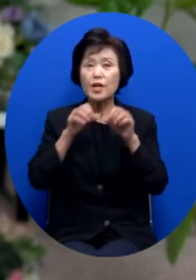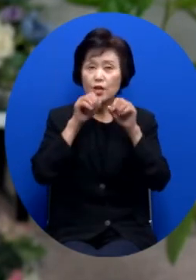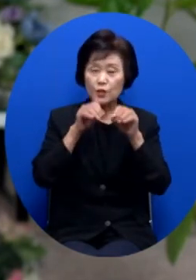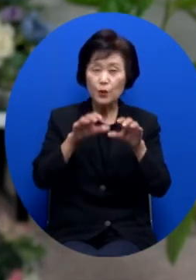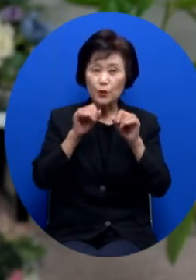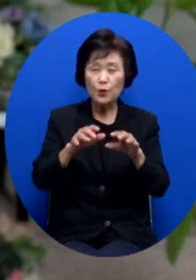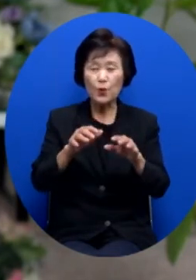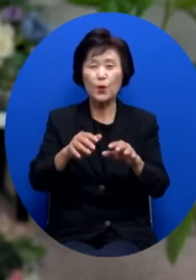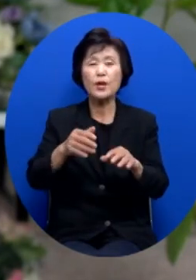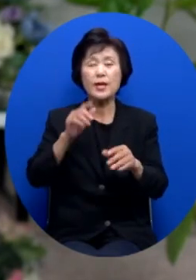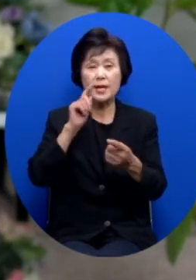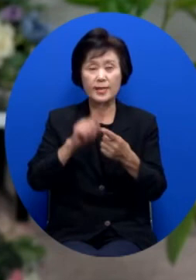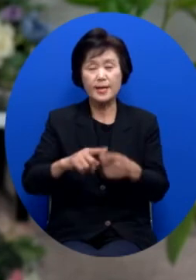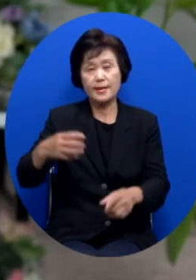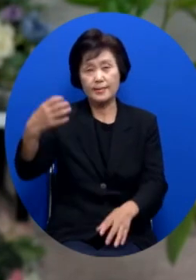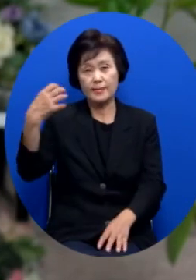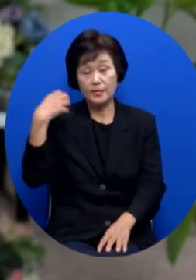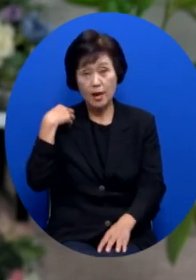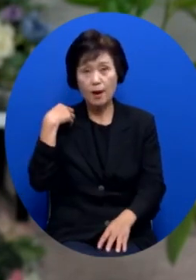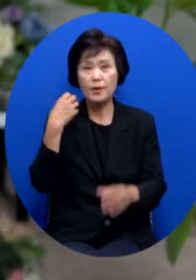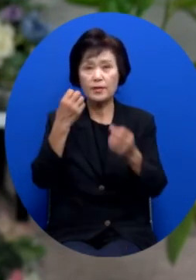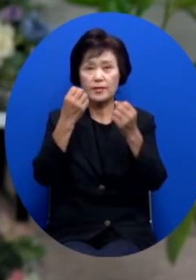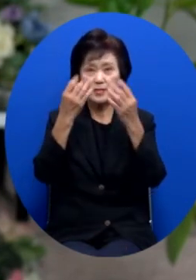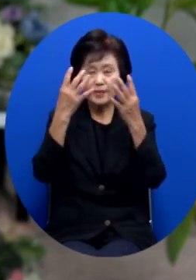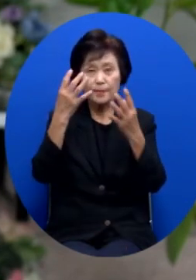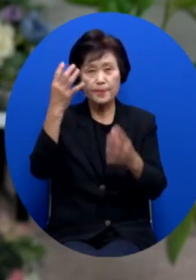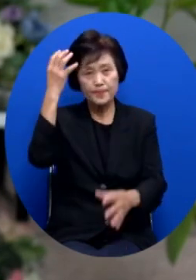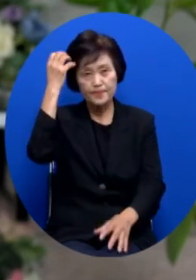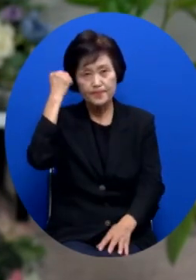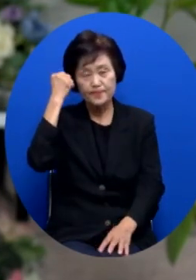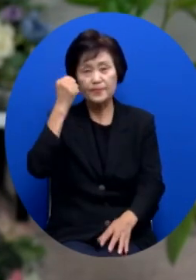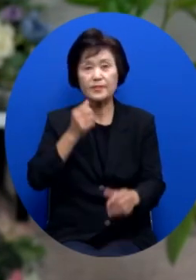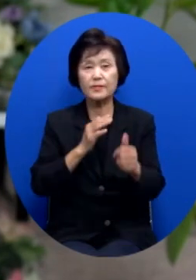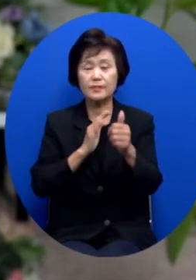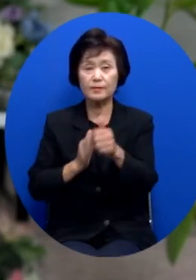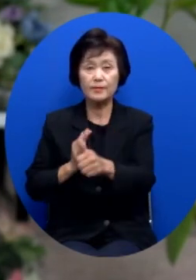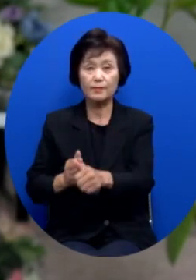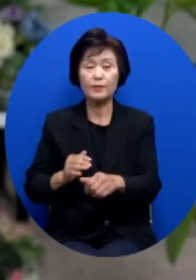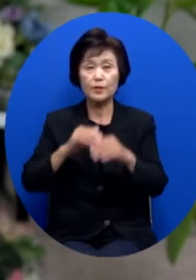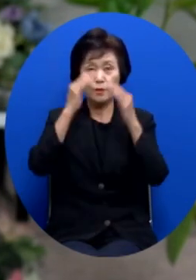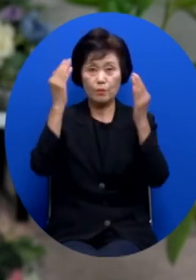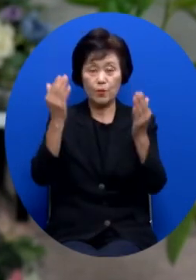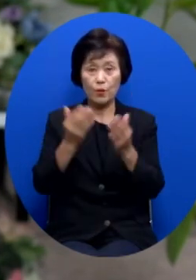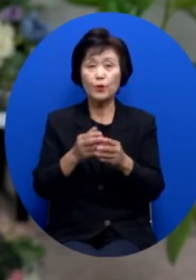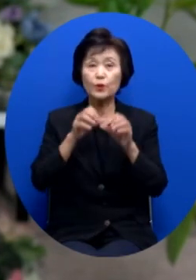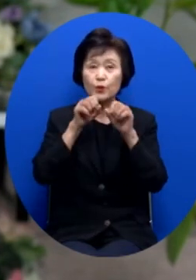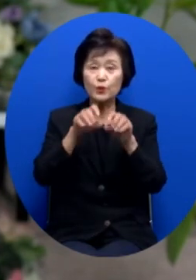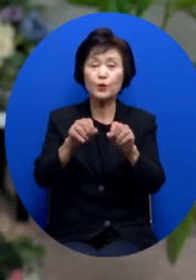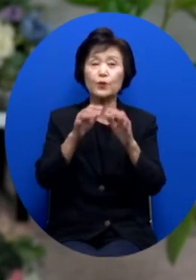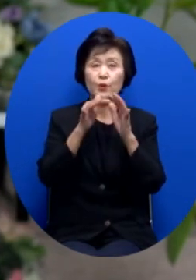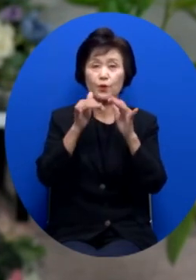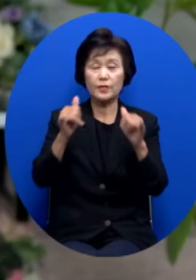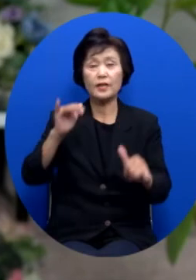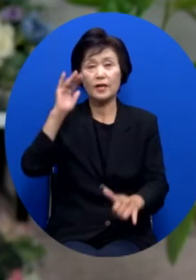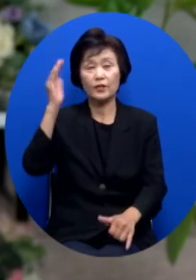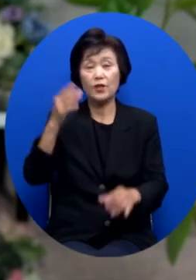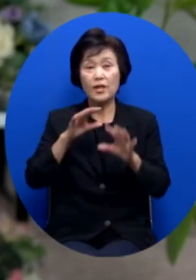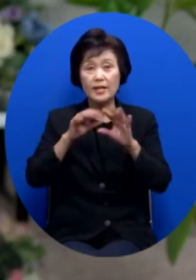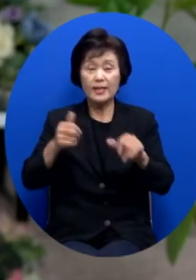선교에 대한 사명을 새롭게 하시기를 바랍니다 우리 모두 전도자가 되어